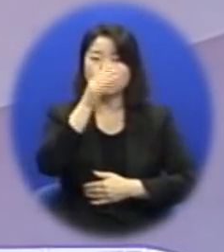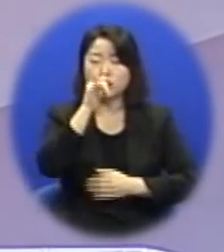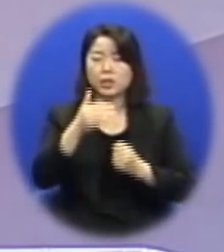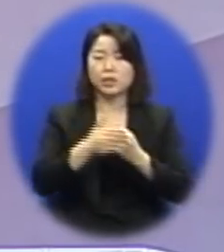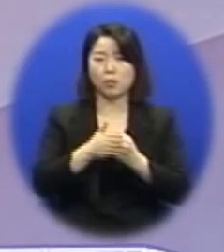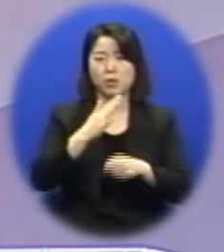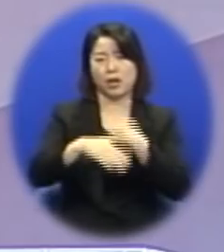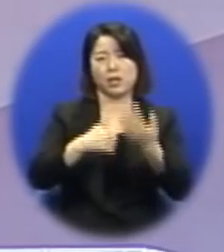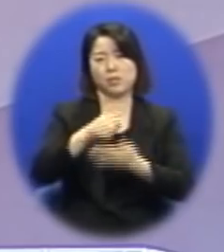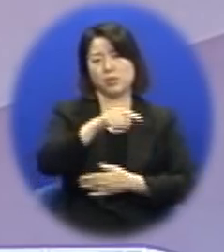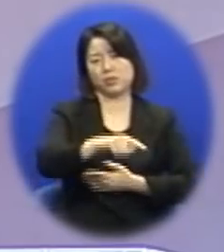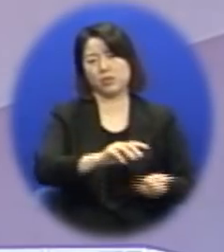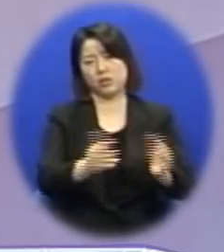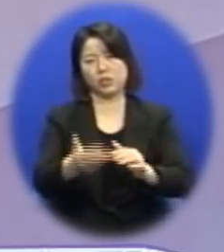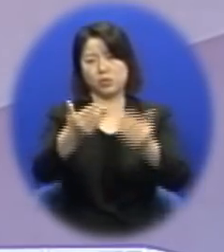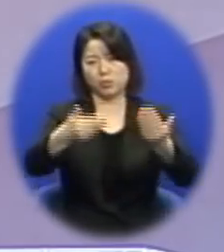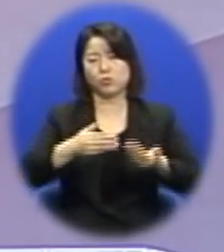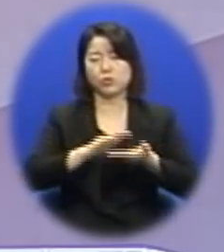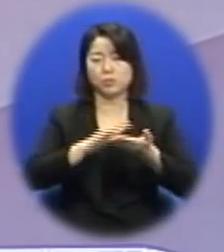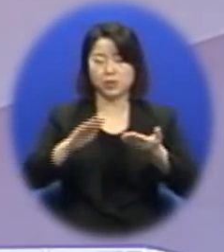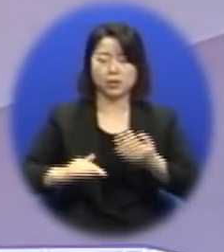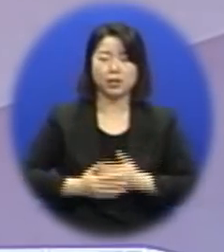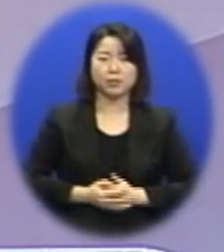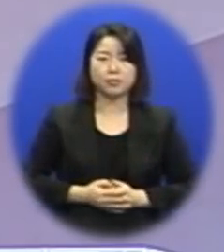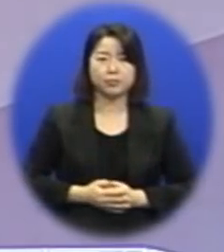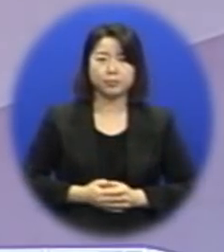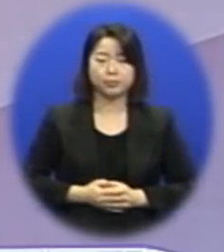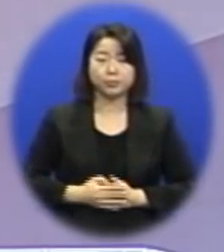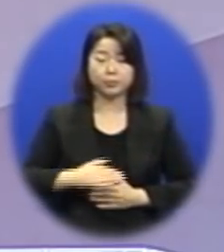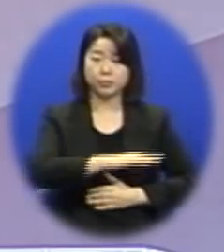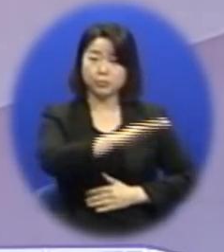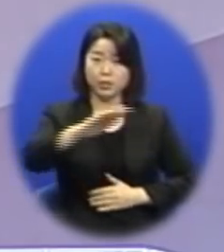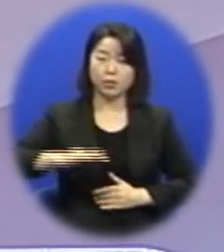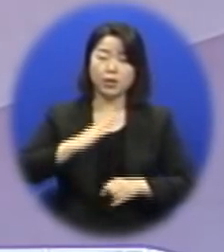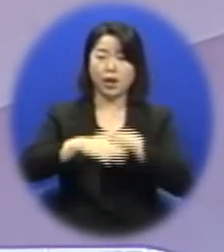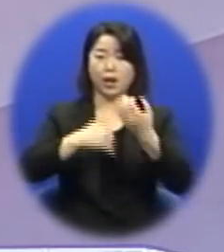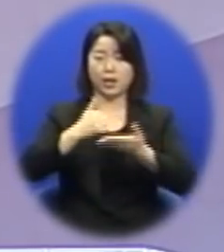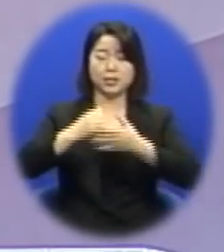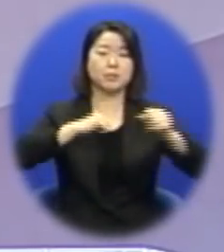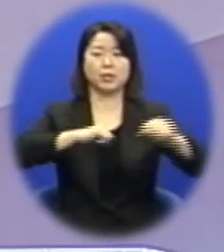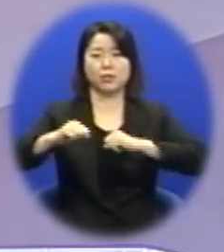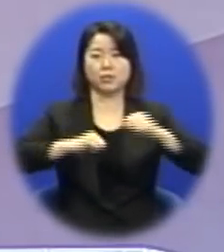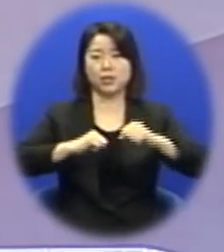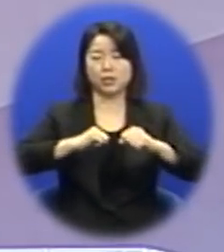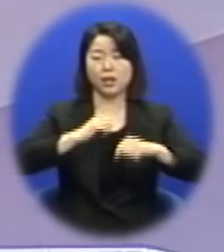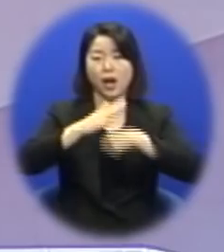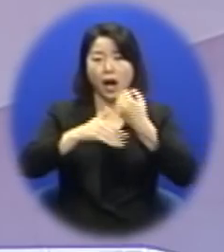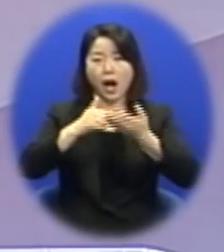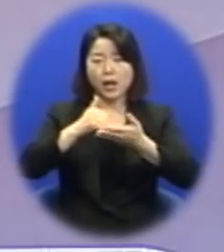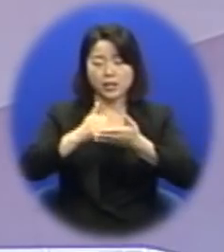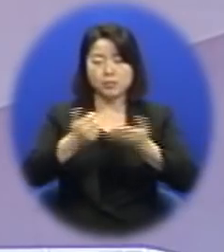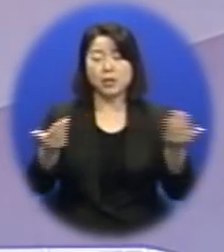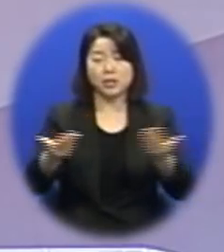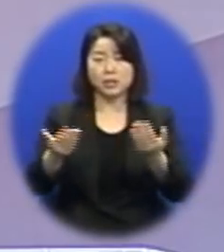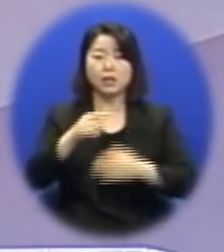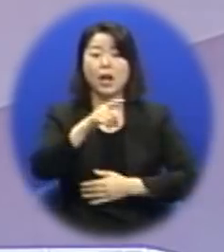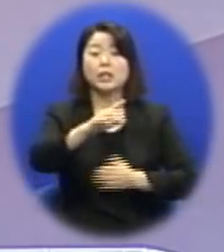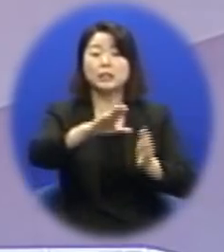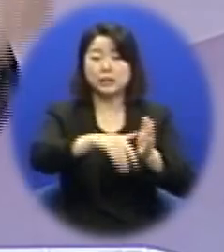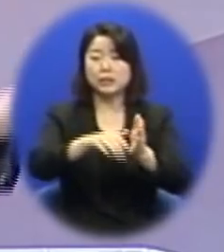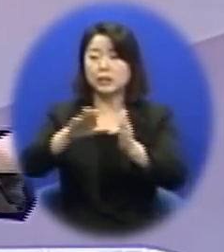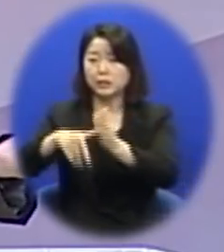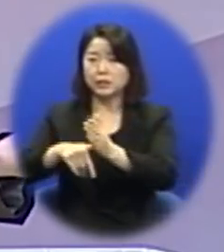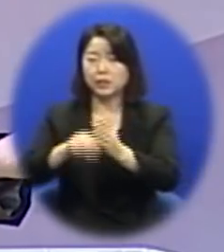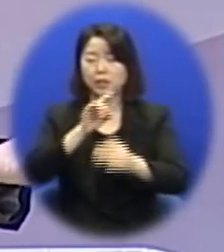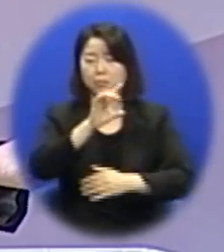그렇게 하신 겁니다 우리는 하나님의 역사를 하나님이 행하시는 일을 그때 그때마다